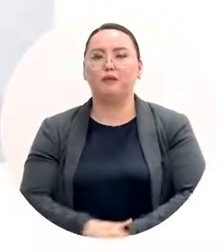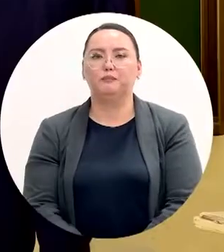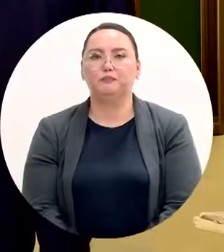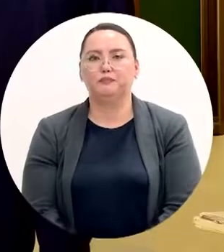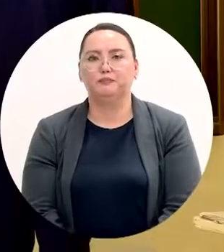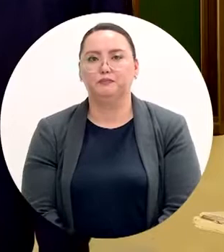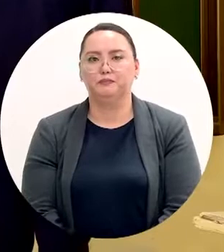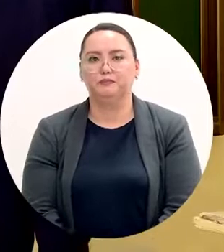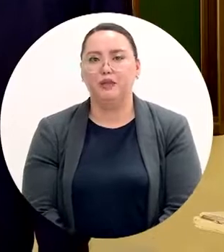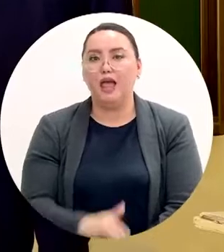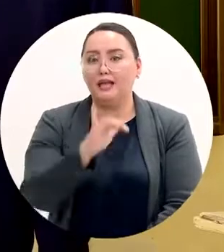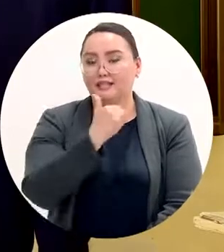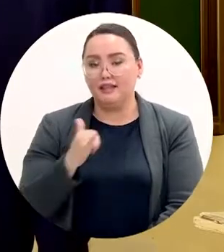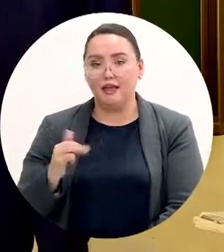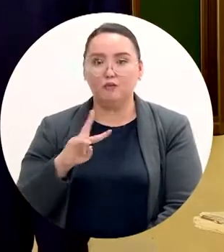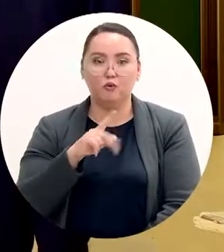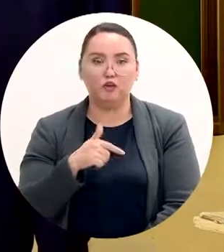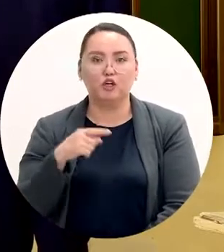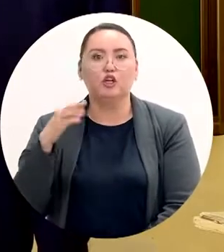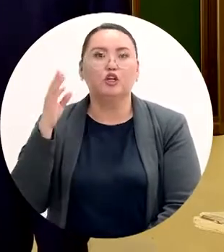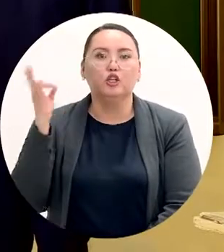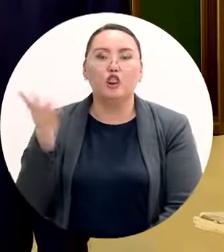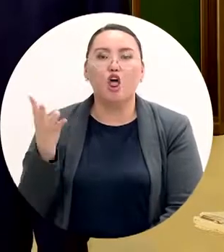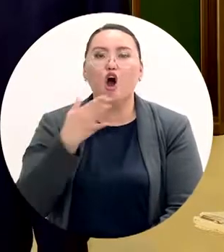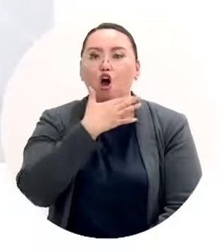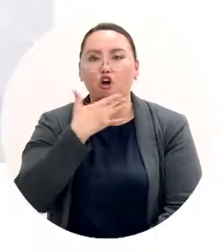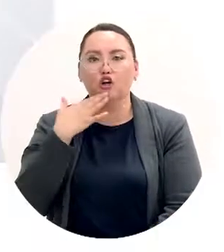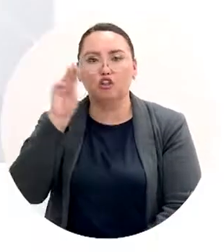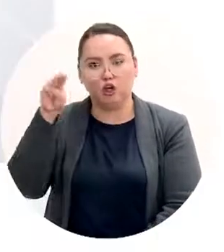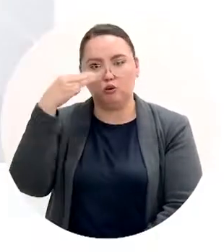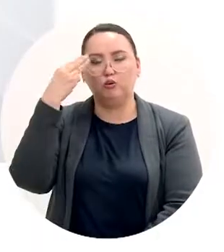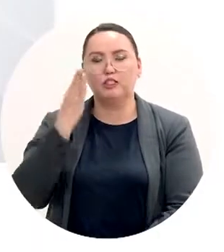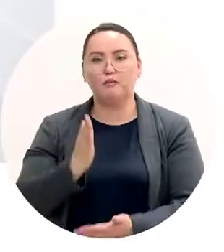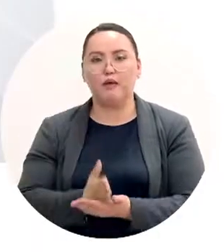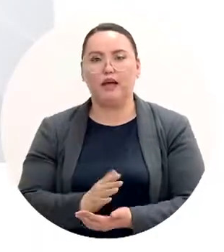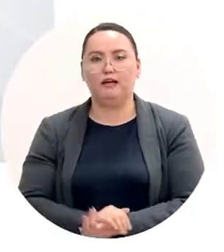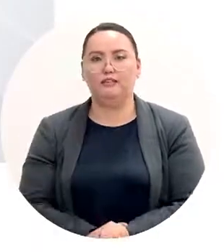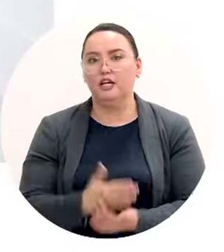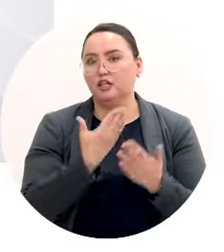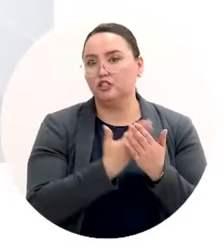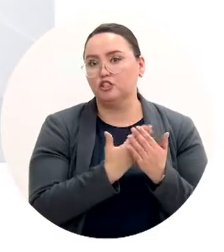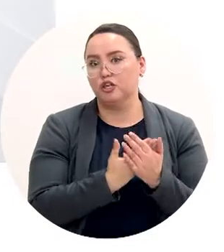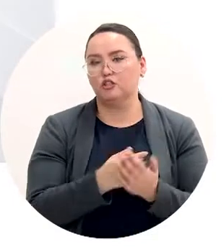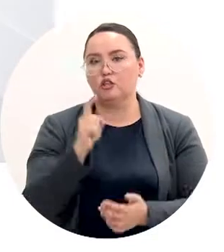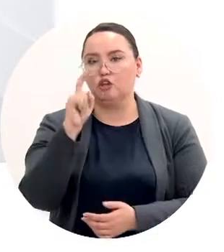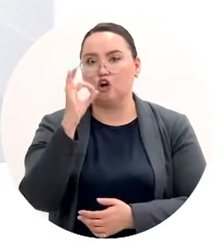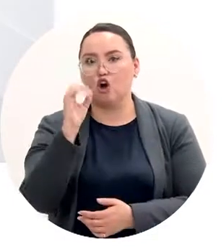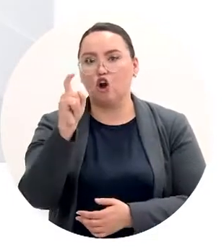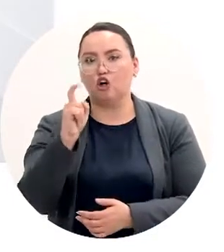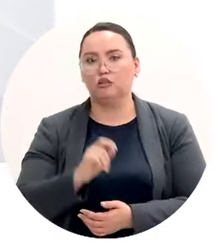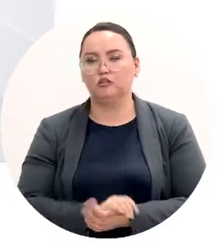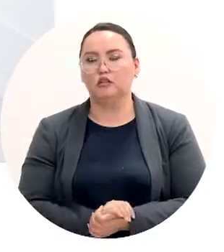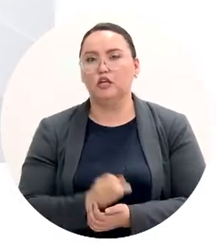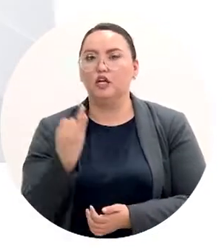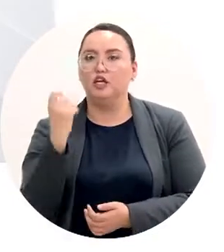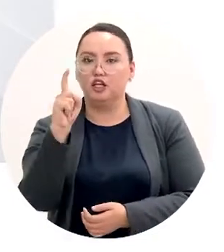аа. За багш нь шүлэг дотор зарим үгсийг ногоонгөр тэмдэглэсэн байна. За жишээ нь хөх гэдэг